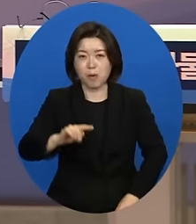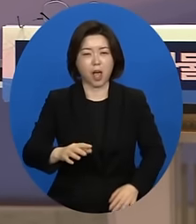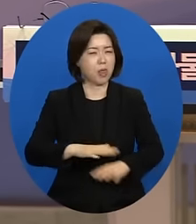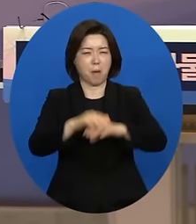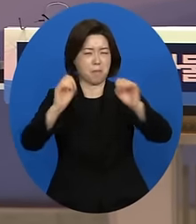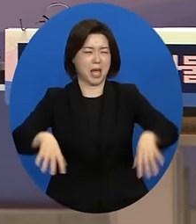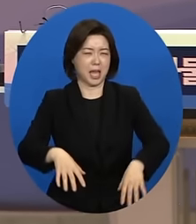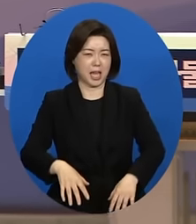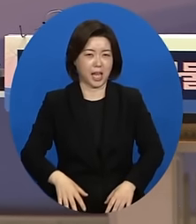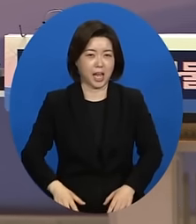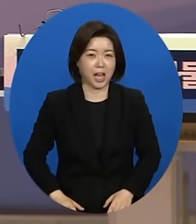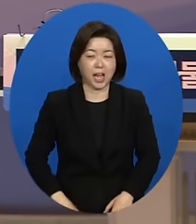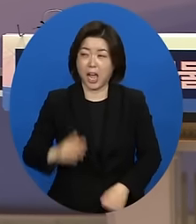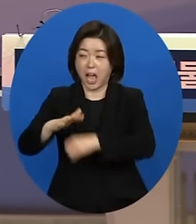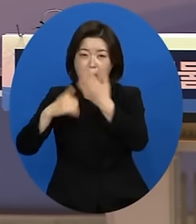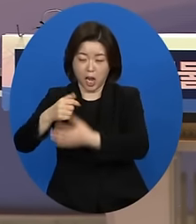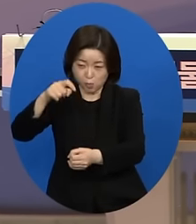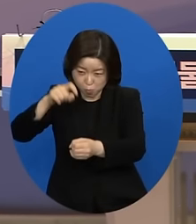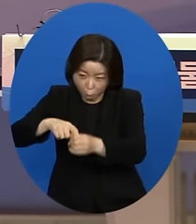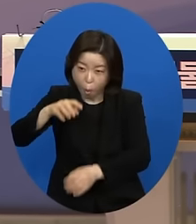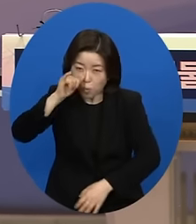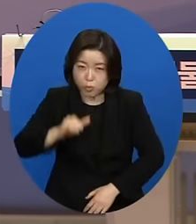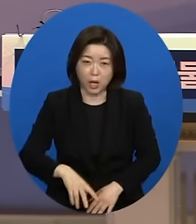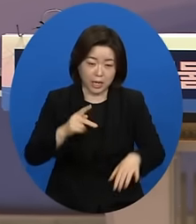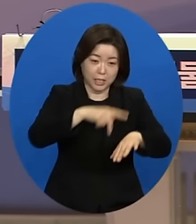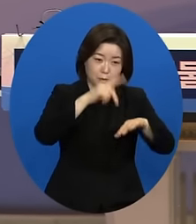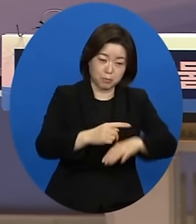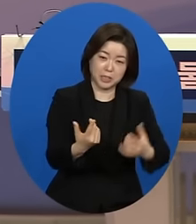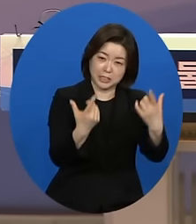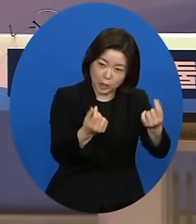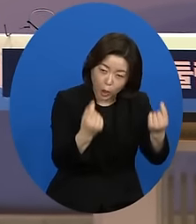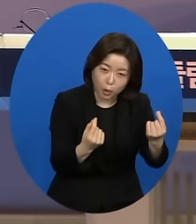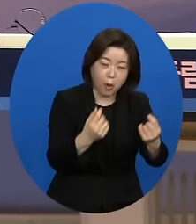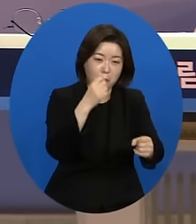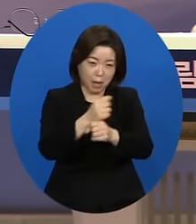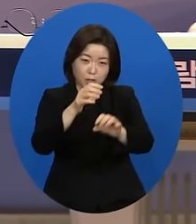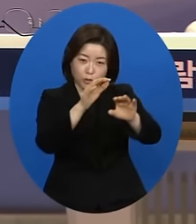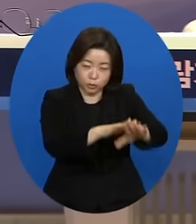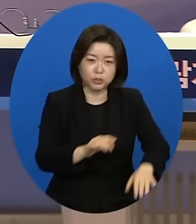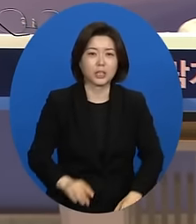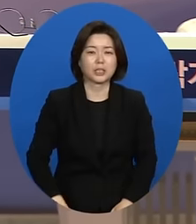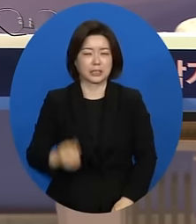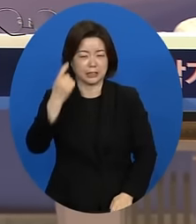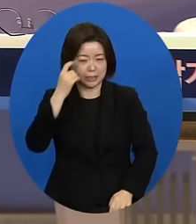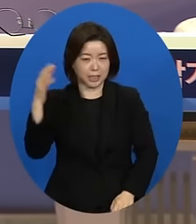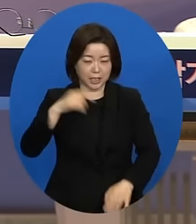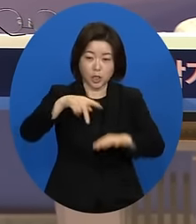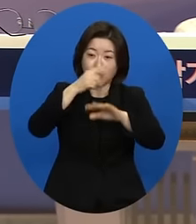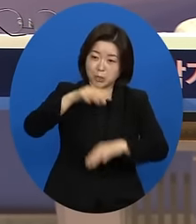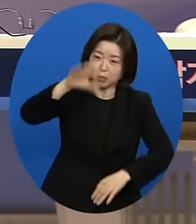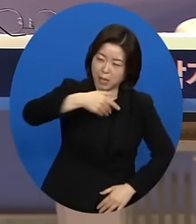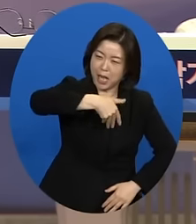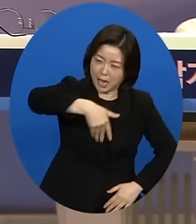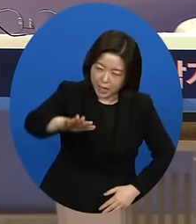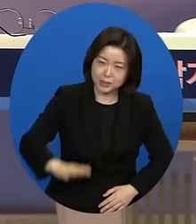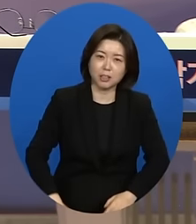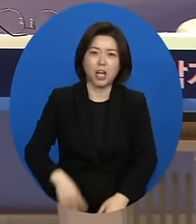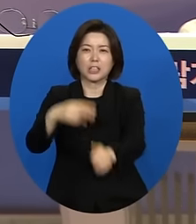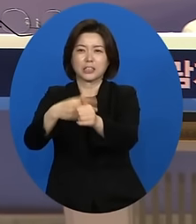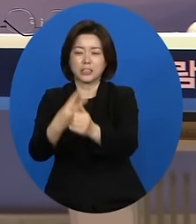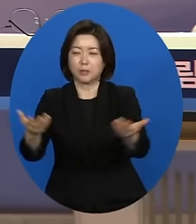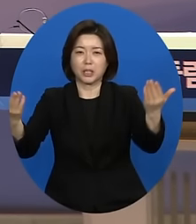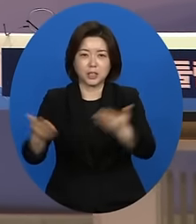소용없어요. 하나님이 목적이 있어서 필리핀 사람으로 만들었으니 그분은 필리핀에 가서 선생으로 일하시는